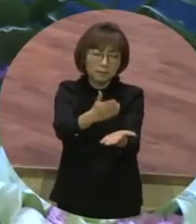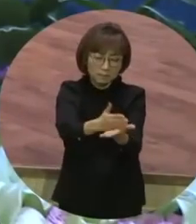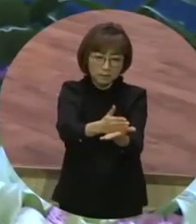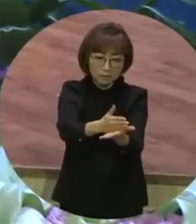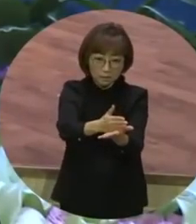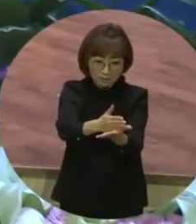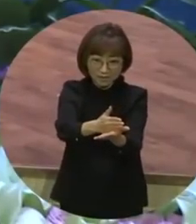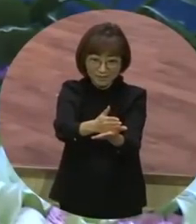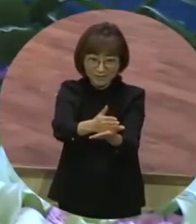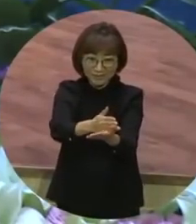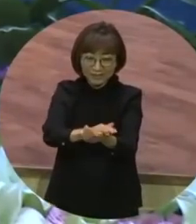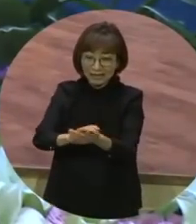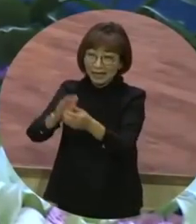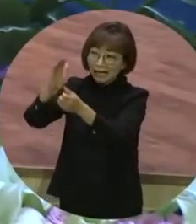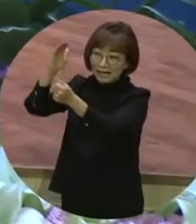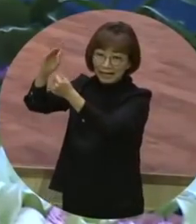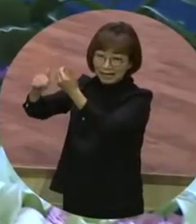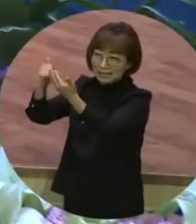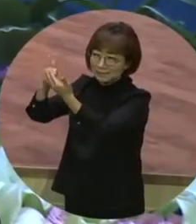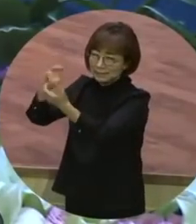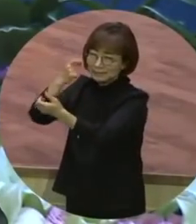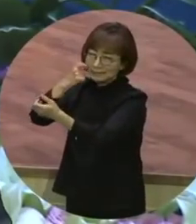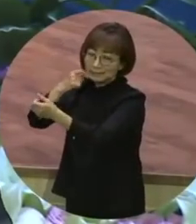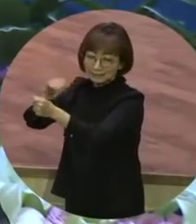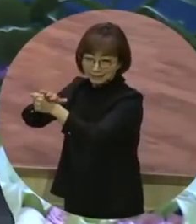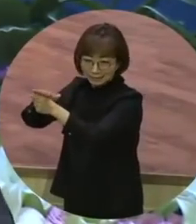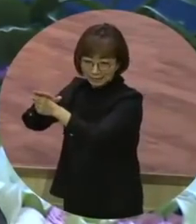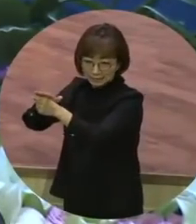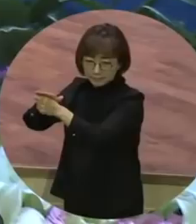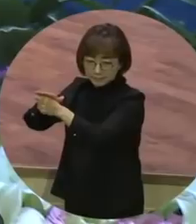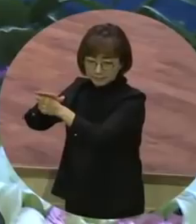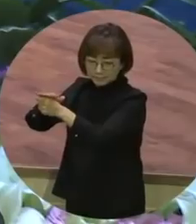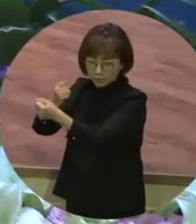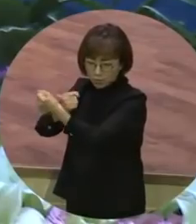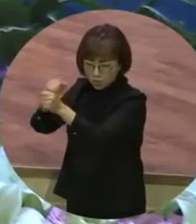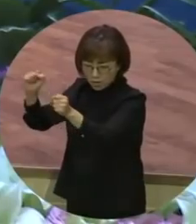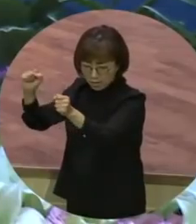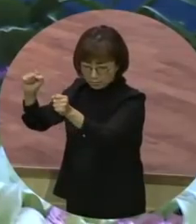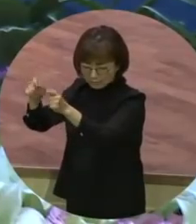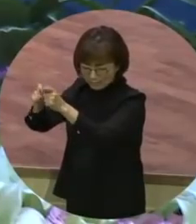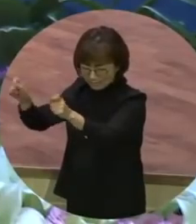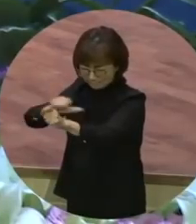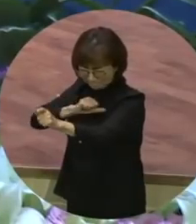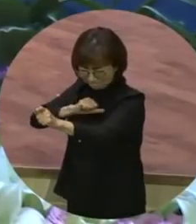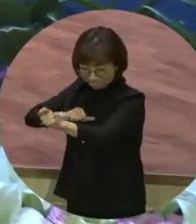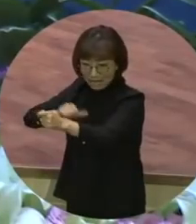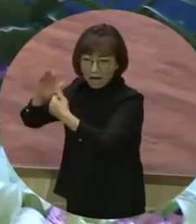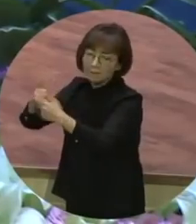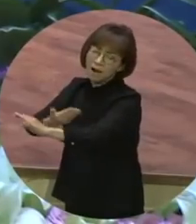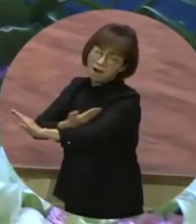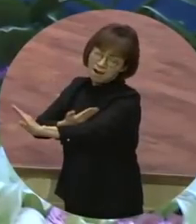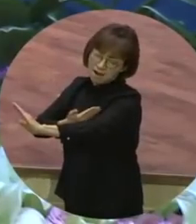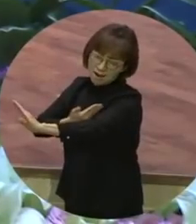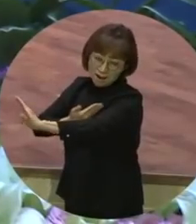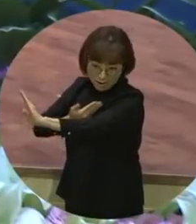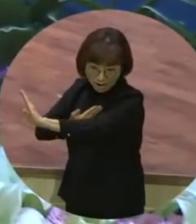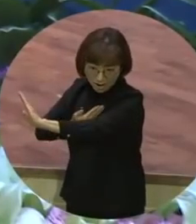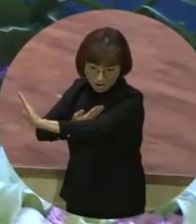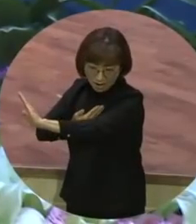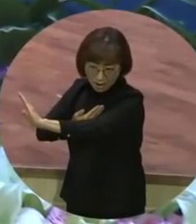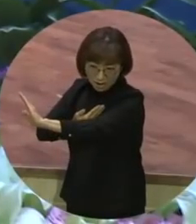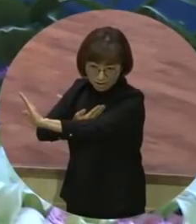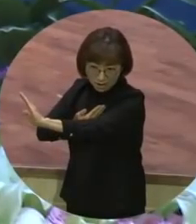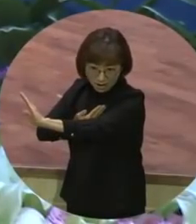특별히 하나님의 인자하심과 용납하심과 길이 참으심이 풍성하다. 지금 참고 있다. 하나님 안 계신 줄